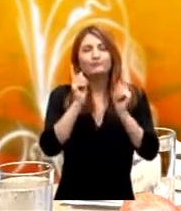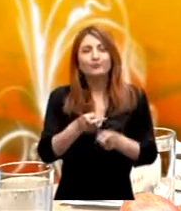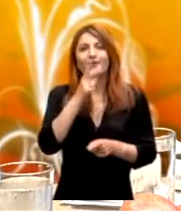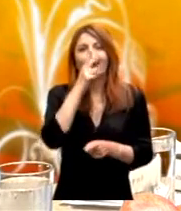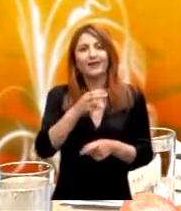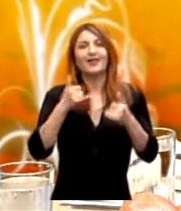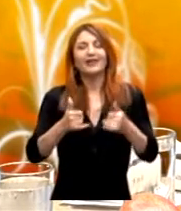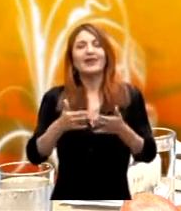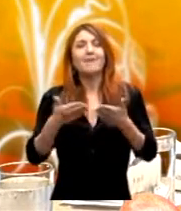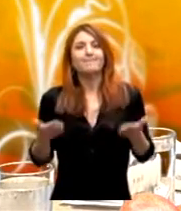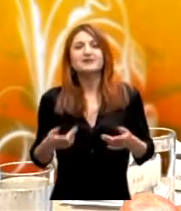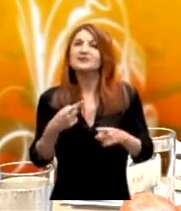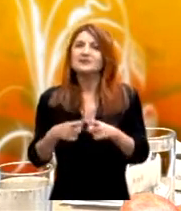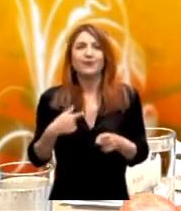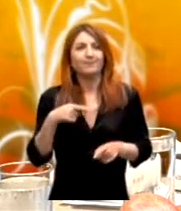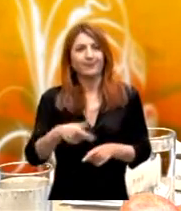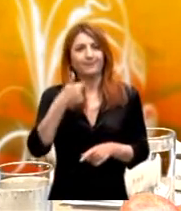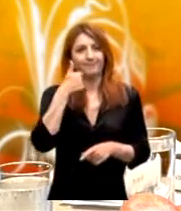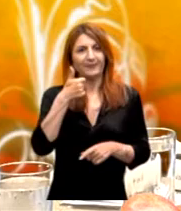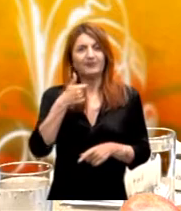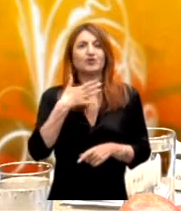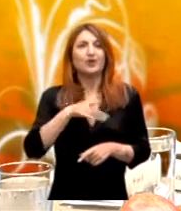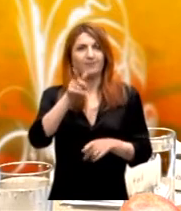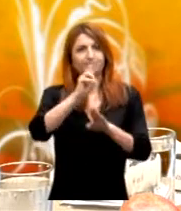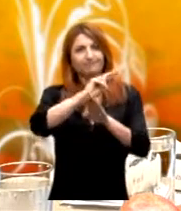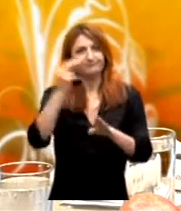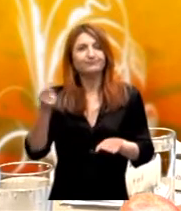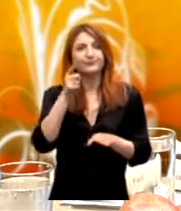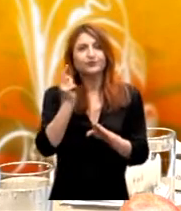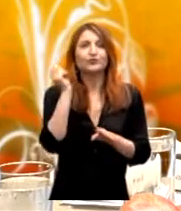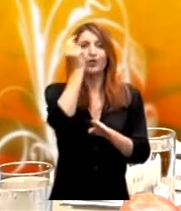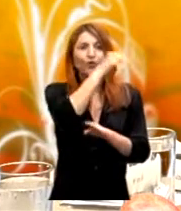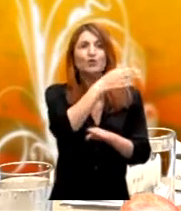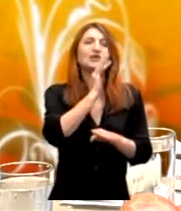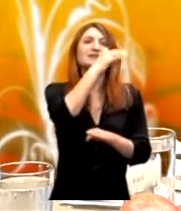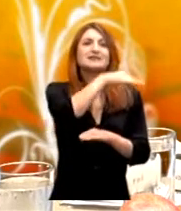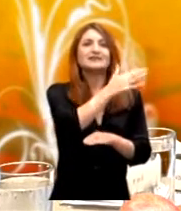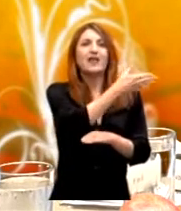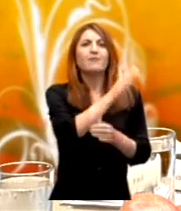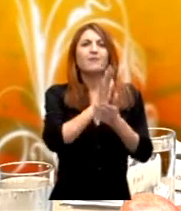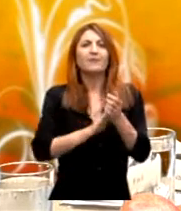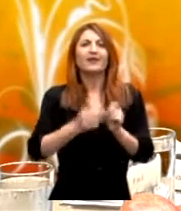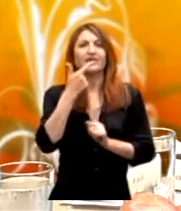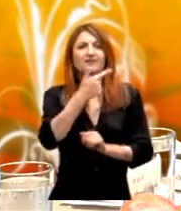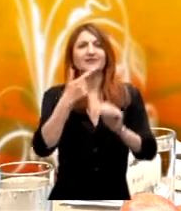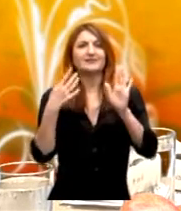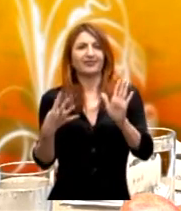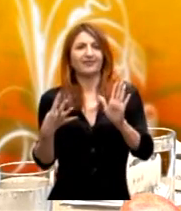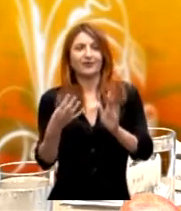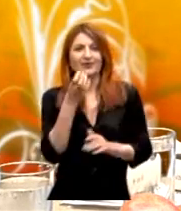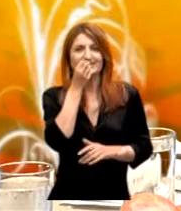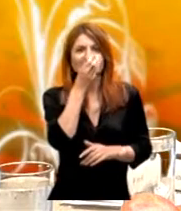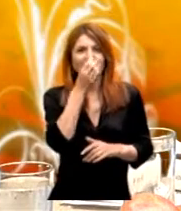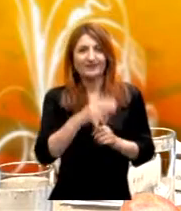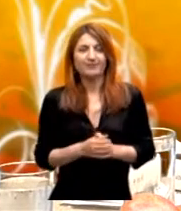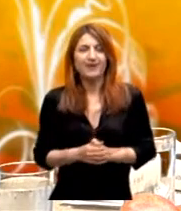što prvo, vas želim još jednom pozvati na Sljeme koje kreće 29. svibnja,